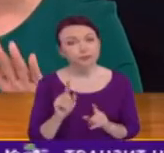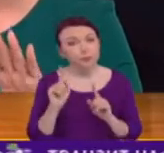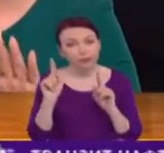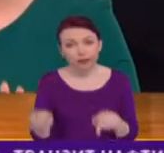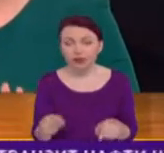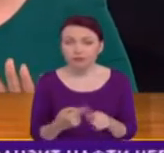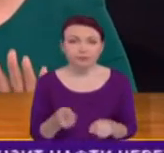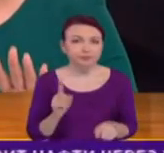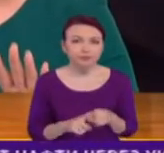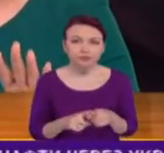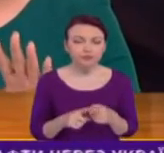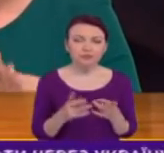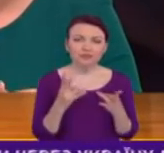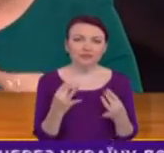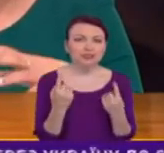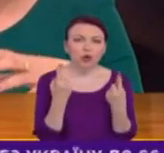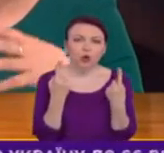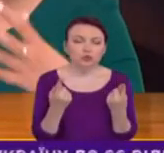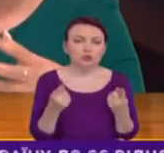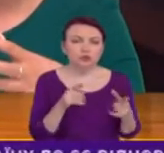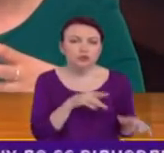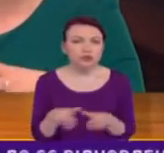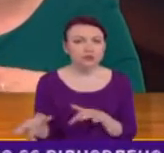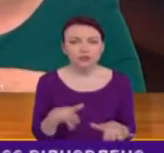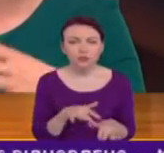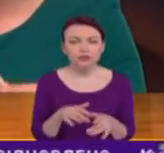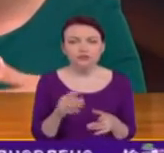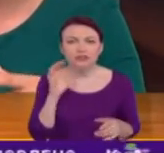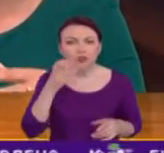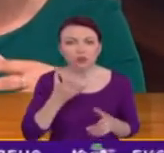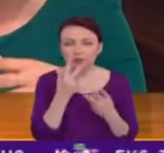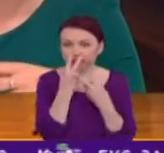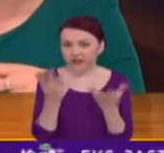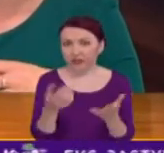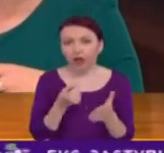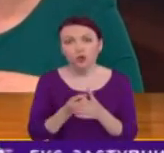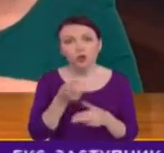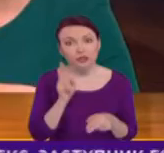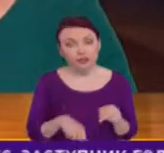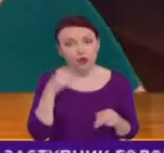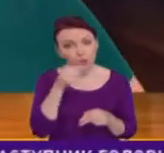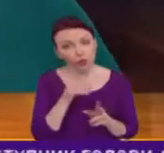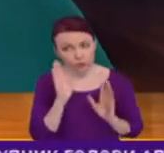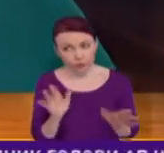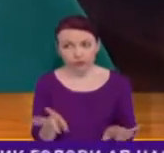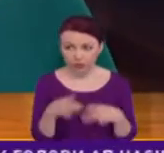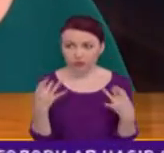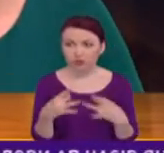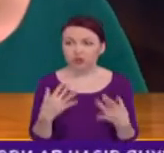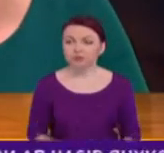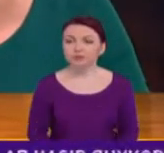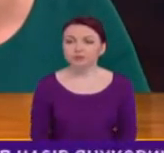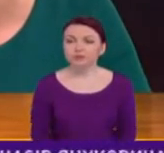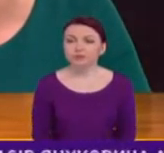цього жодних таких рухів серйозних не видно. Чи до кінця року будуть? Розкажіть. Ну,